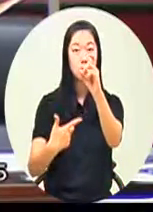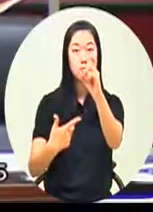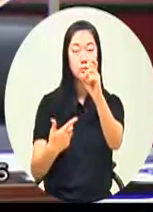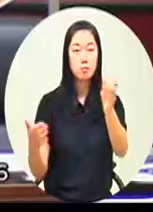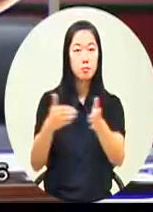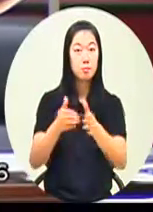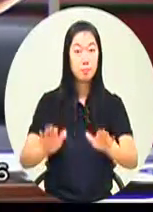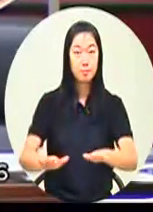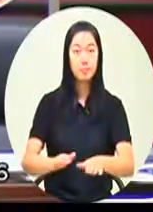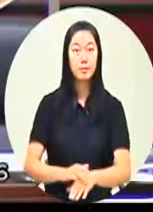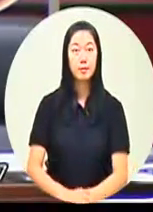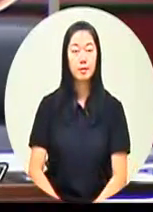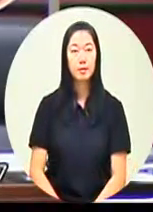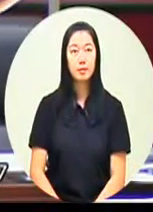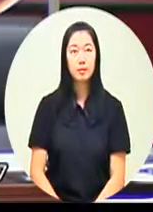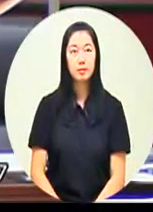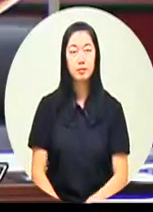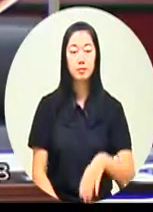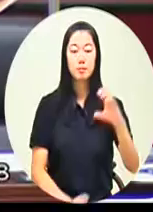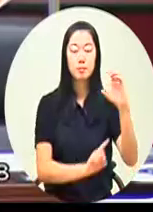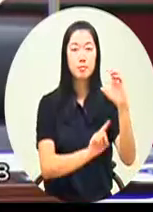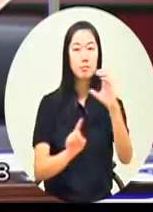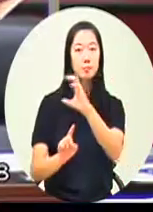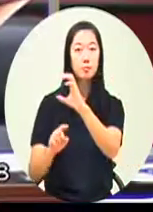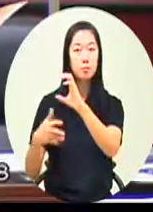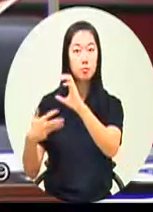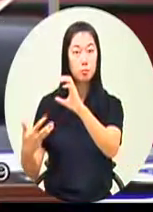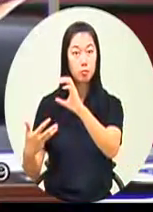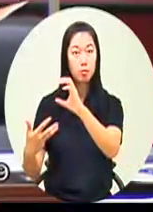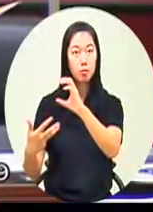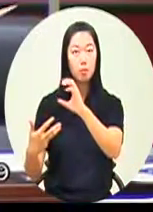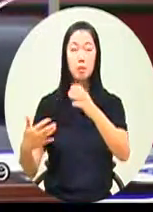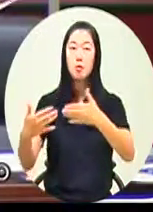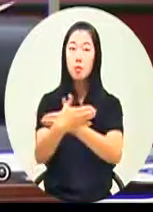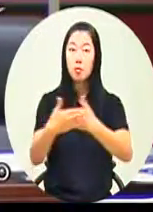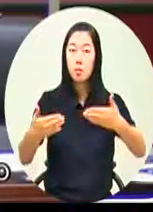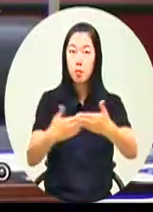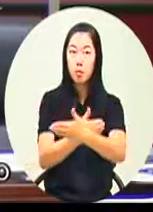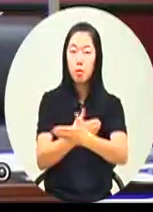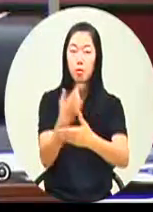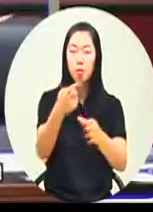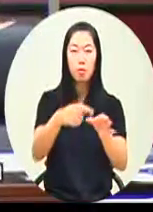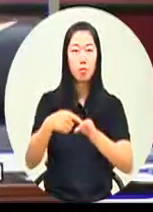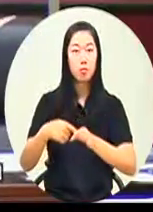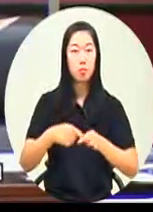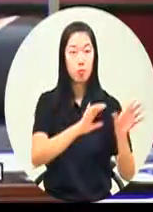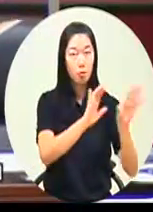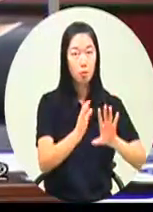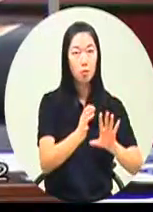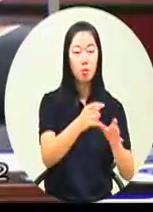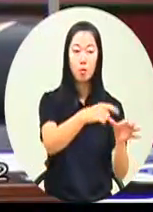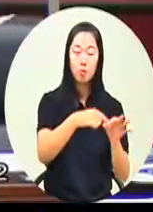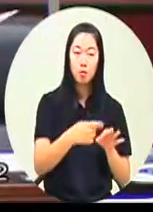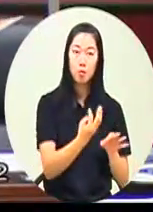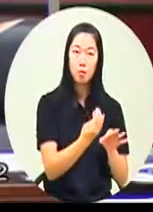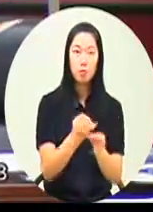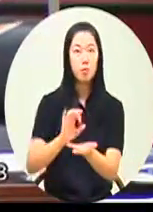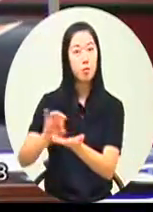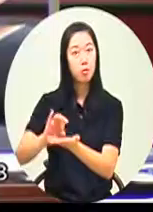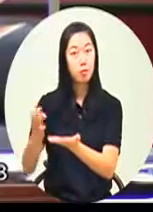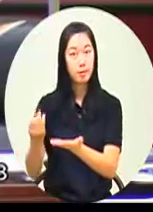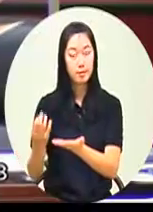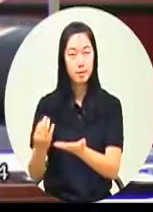在，那西万到西八营运的收支状况，收入多少，支出多少，